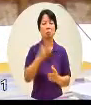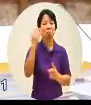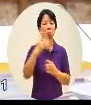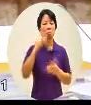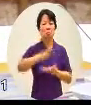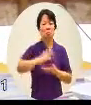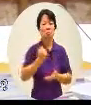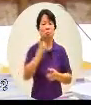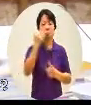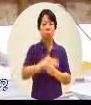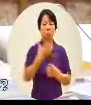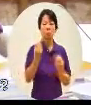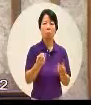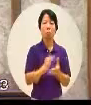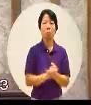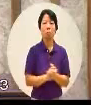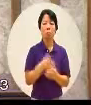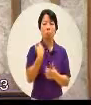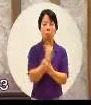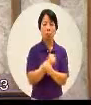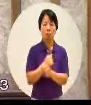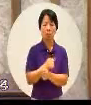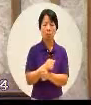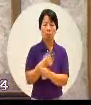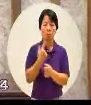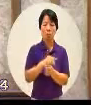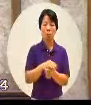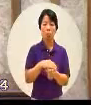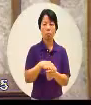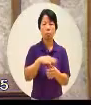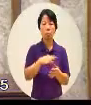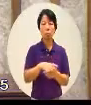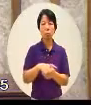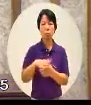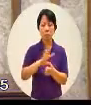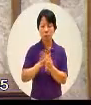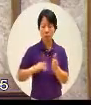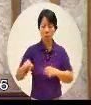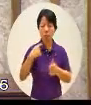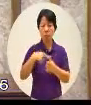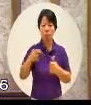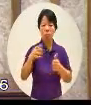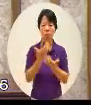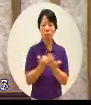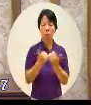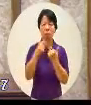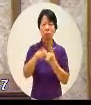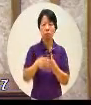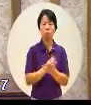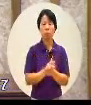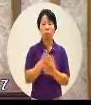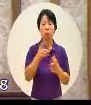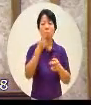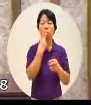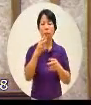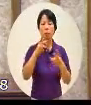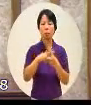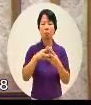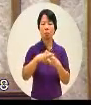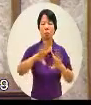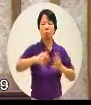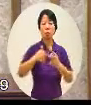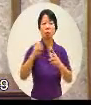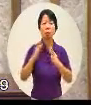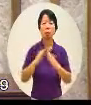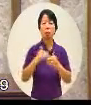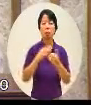基本上我们是希望说，因为考试领导教学这个在亚洲国家都很难去避免，那所以我们在考试这个关卡